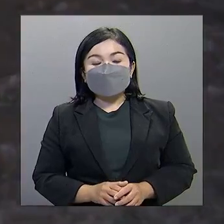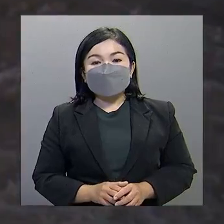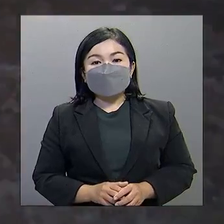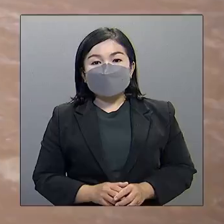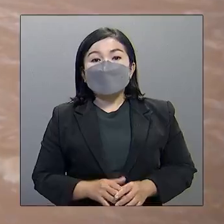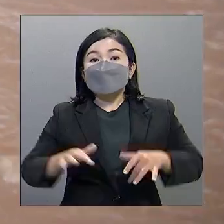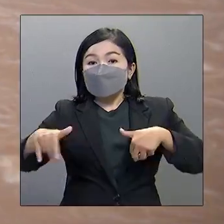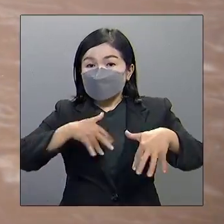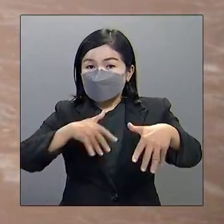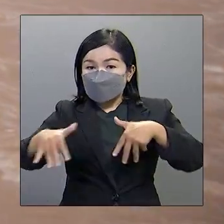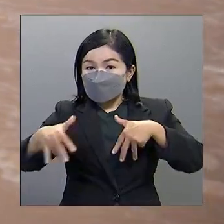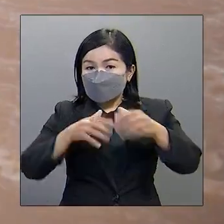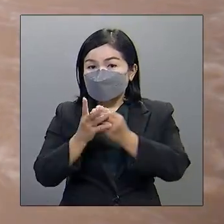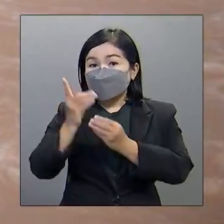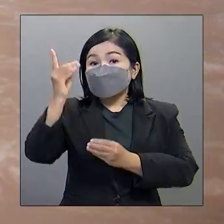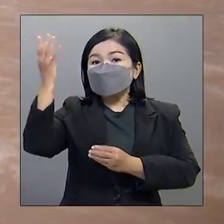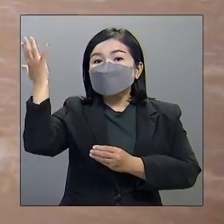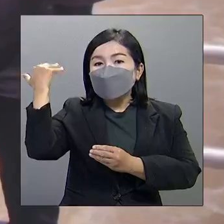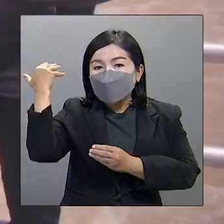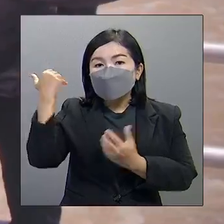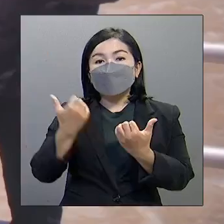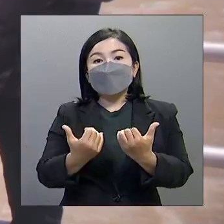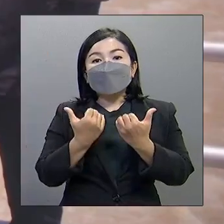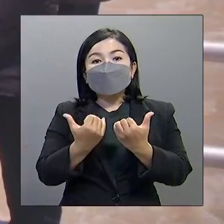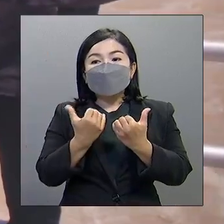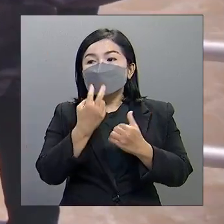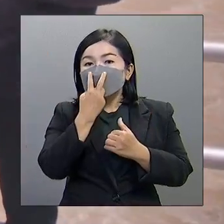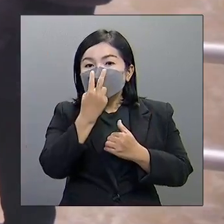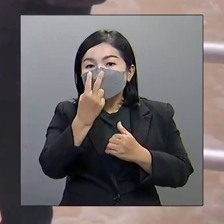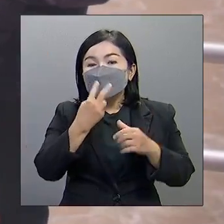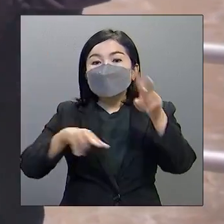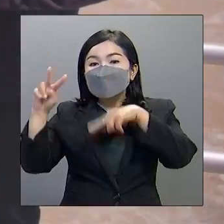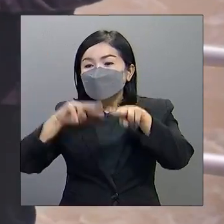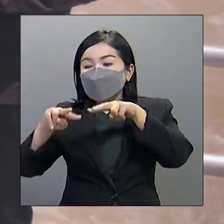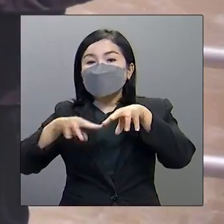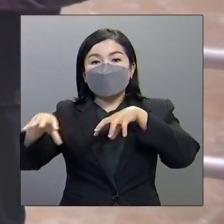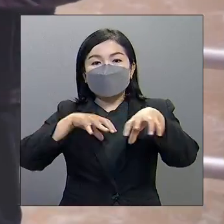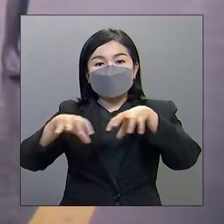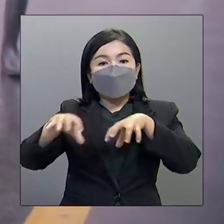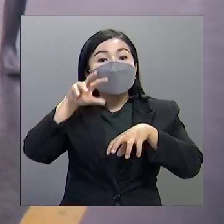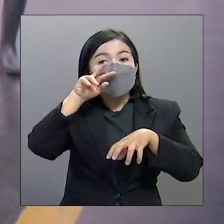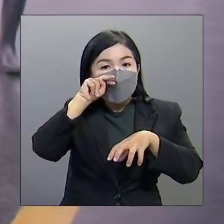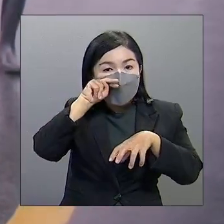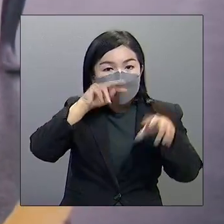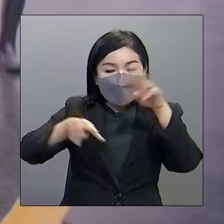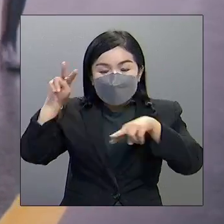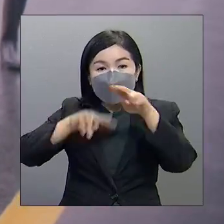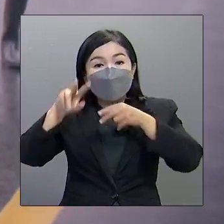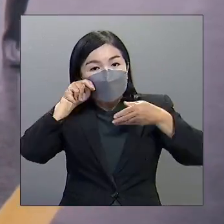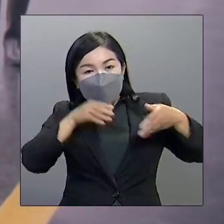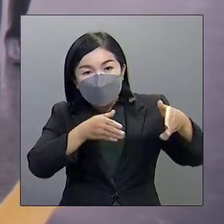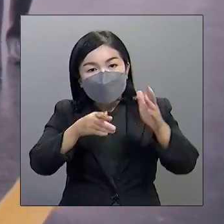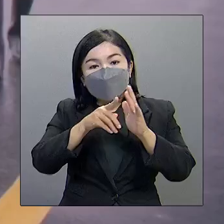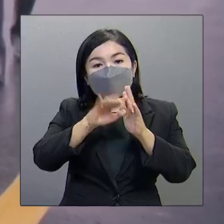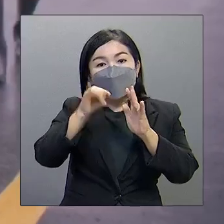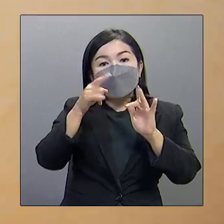คุณผู้ชมครับสัปดาห์ที่แล้วรายการรู้สู้ภัยได้พาไปติดตามการบริหารจัดการน้ำในลุ่มน้ำเจ้าพระยาจำได้ไหมครับว่าตลอด1สัป